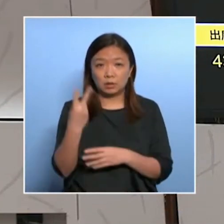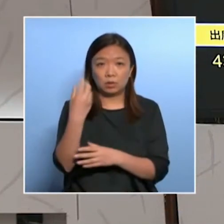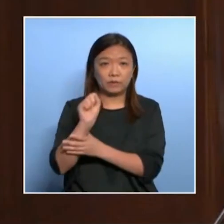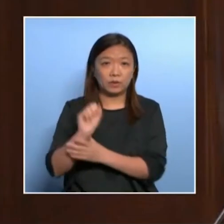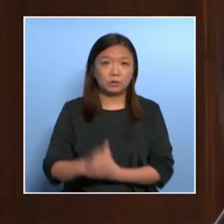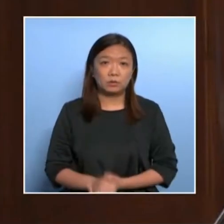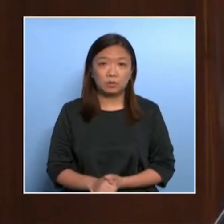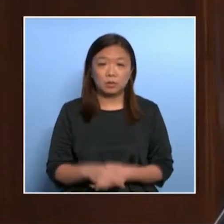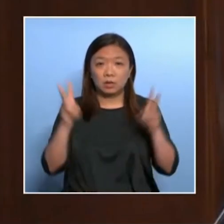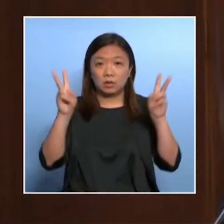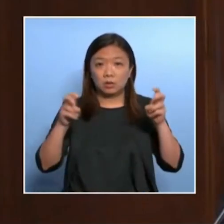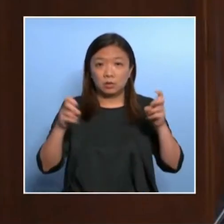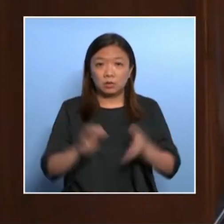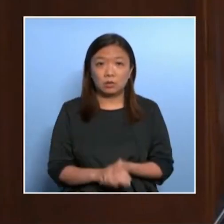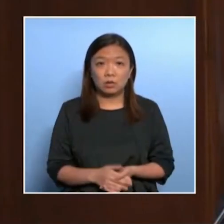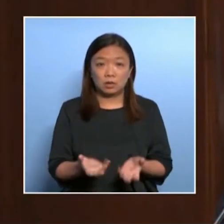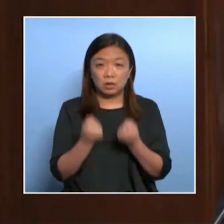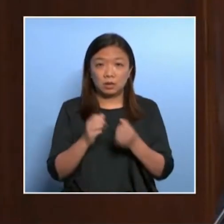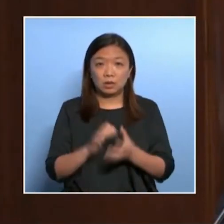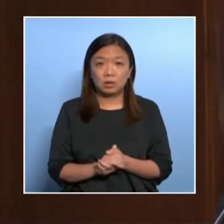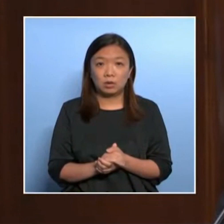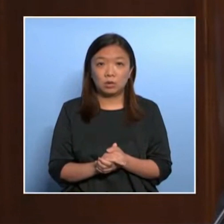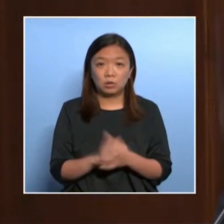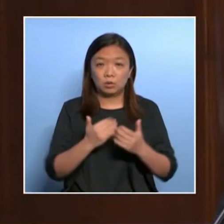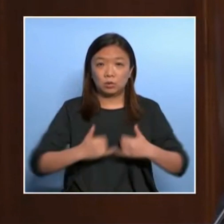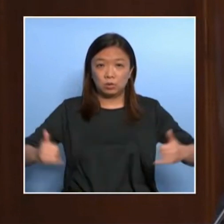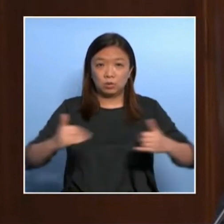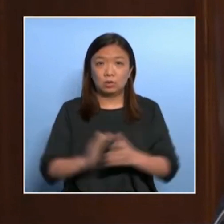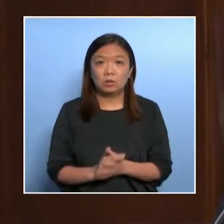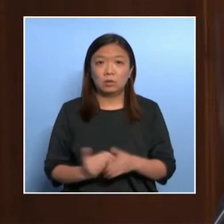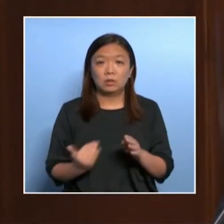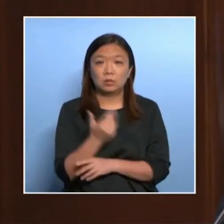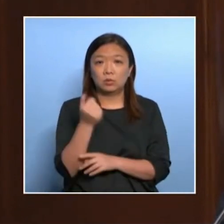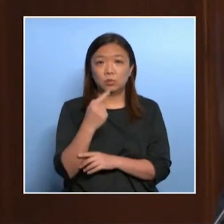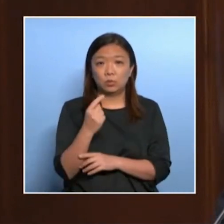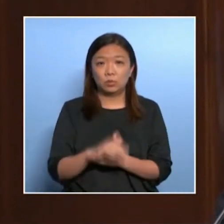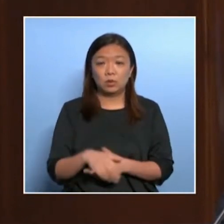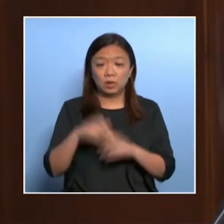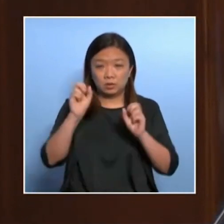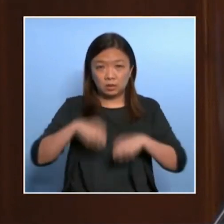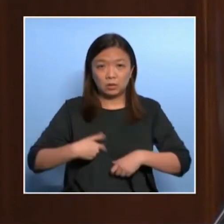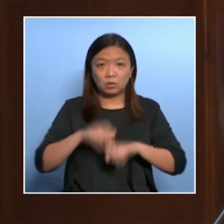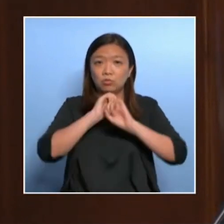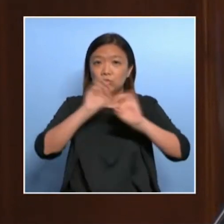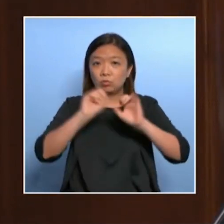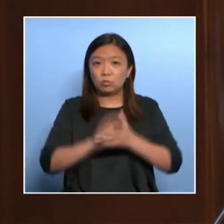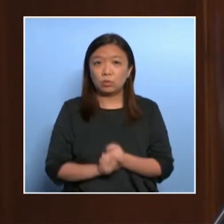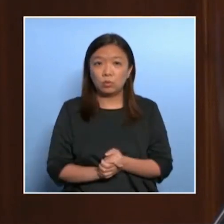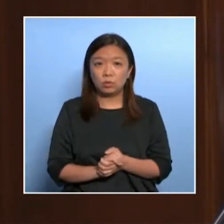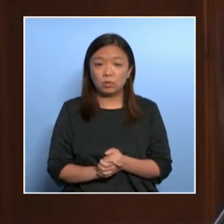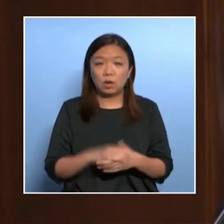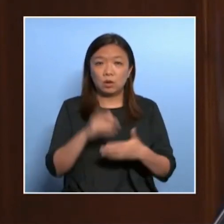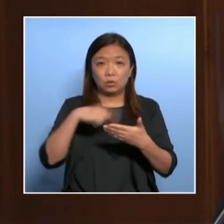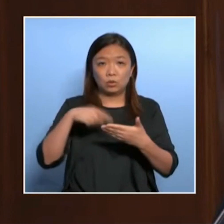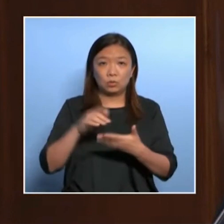反對。議題是獲得在席議員以過半數贊成。我宣布議案獲